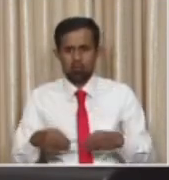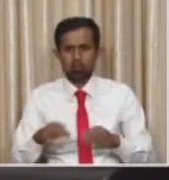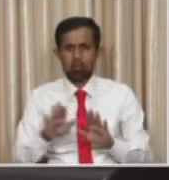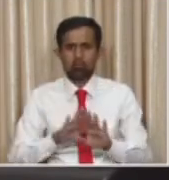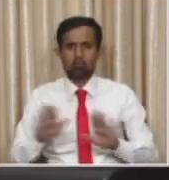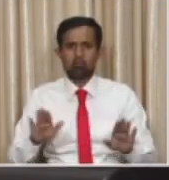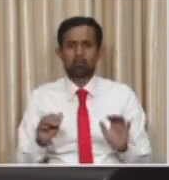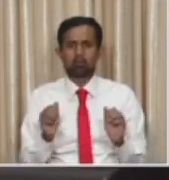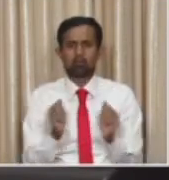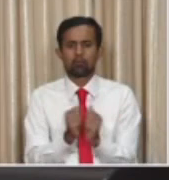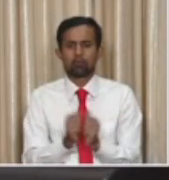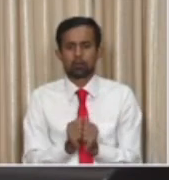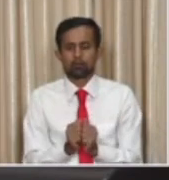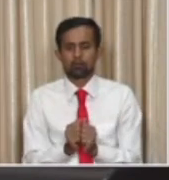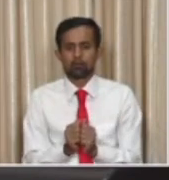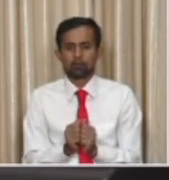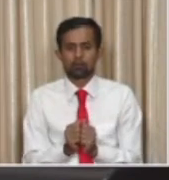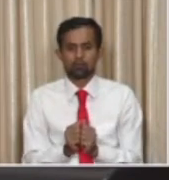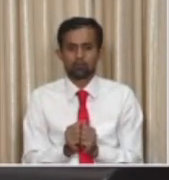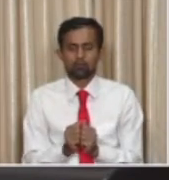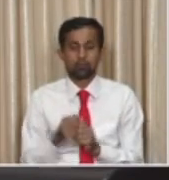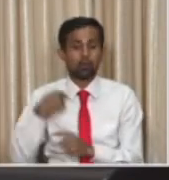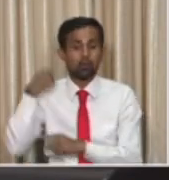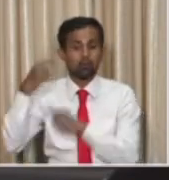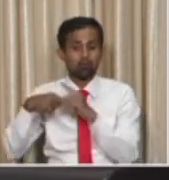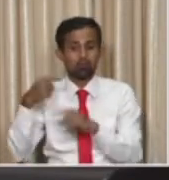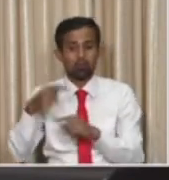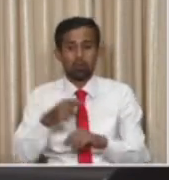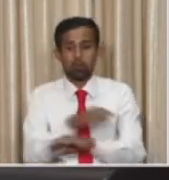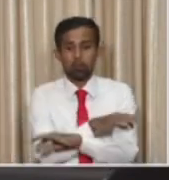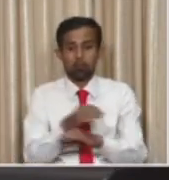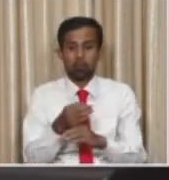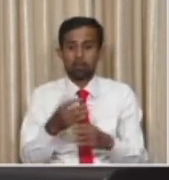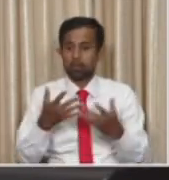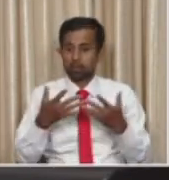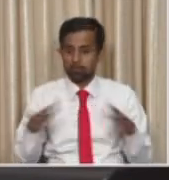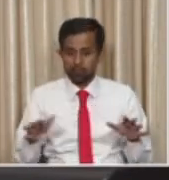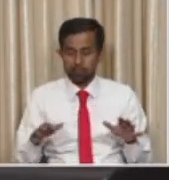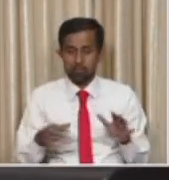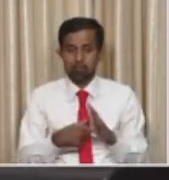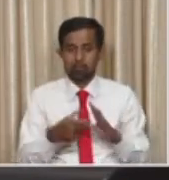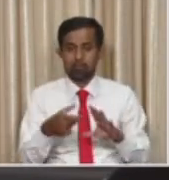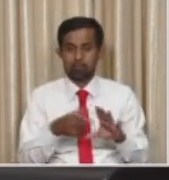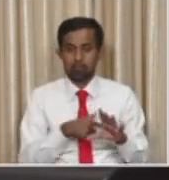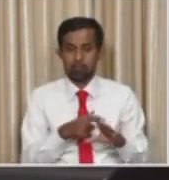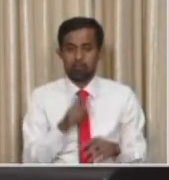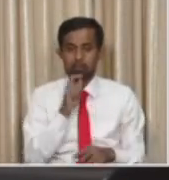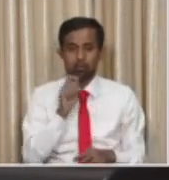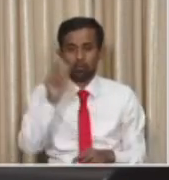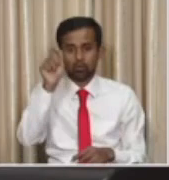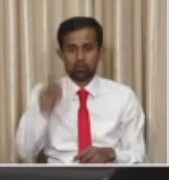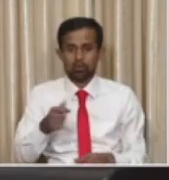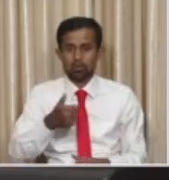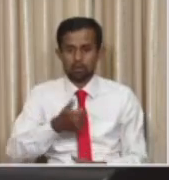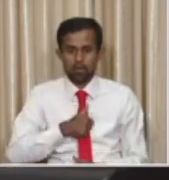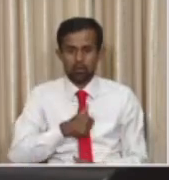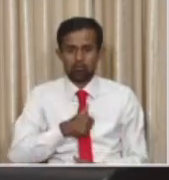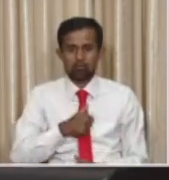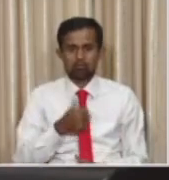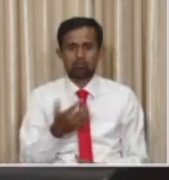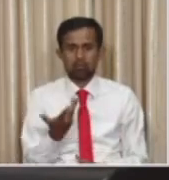පරිපාලන කටයුතුවලට. ඉතින් මේ සාම්ප්‍රදායික ක්‍රමයෙන් මේක අපි ඉවත් කරගන්න හැදුවත් විනිසුරුවරුන්ගේ වැඩි කැමැත්තක් තිබුණේ